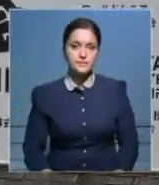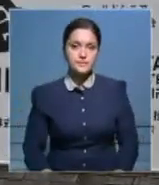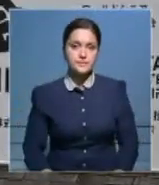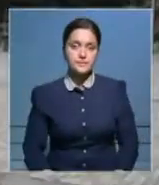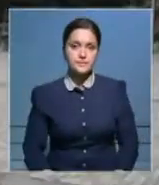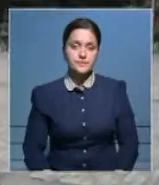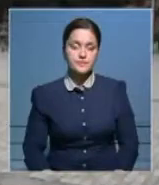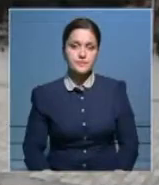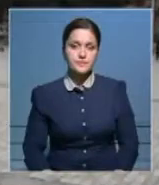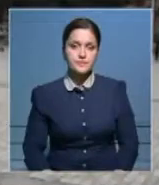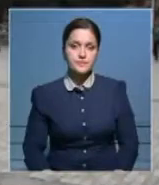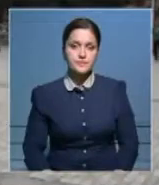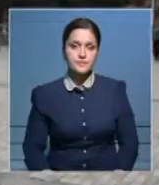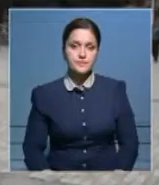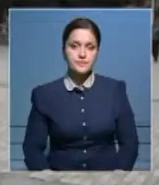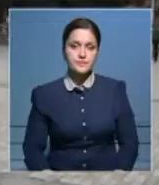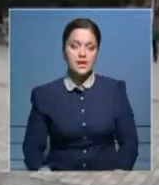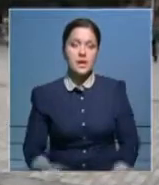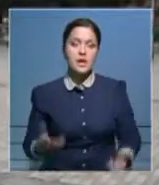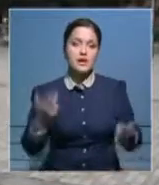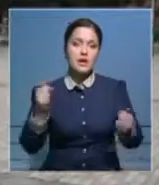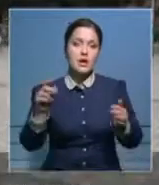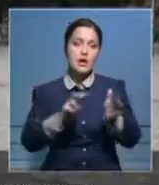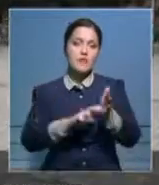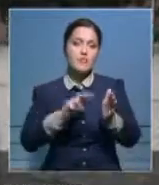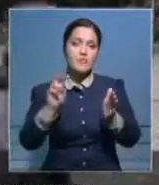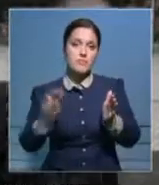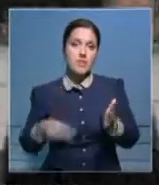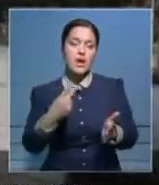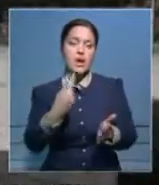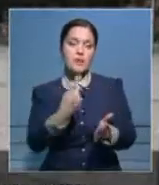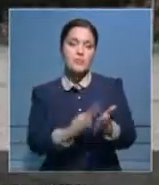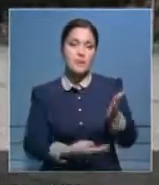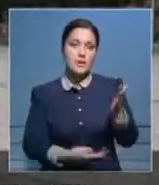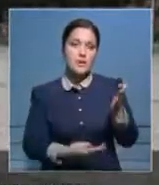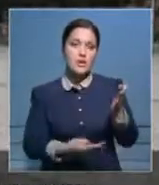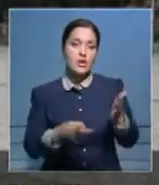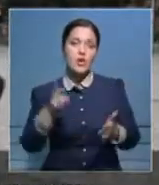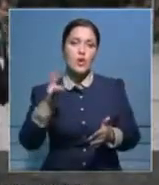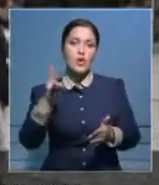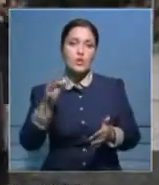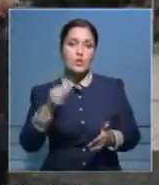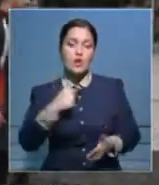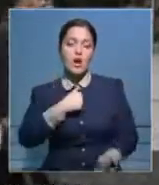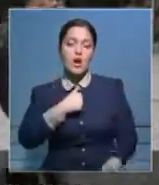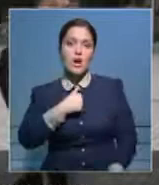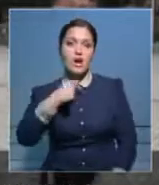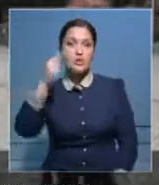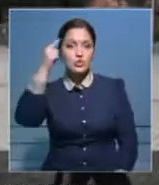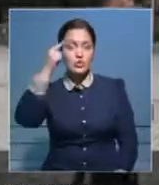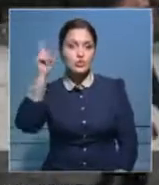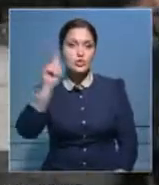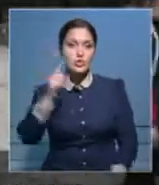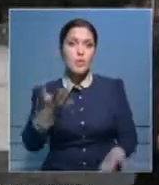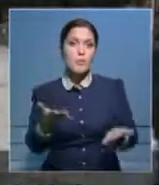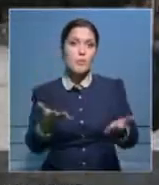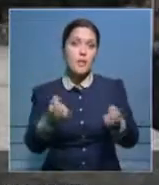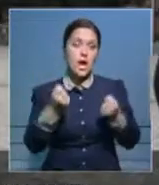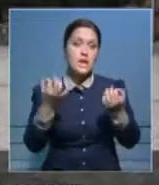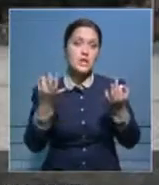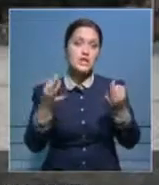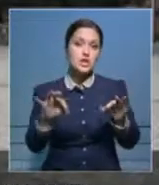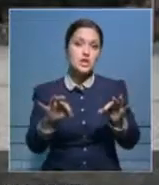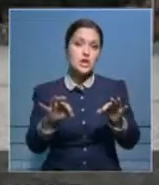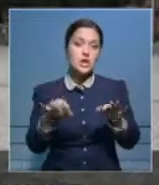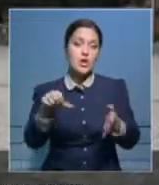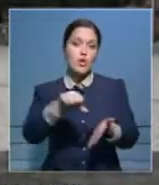Конечно, они сошли сегодня, к сожалению, с турнира, но тем не менее, я думаю, что даже получить лицензию на